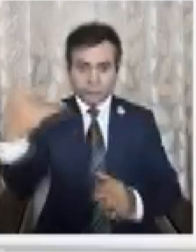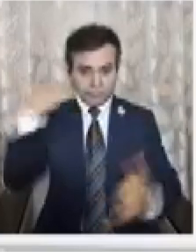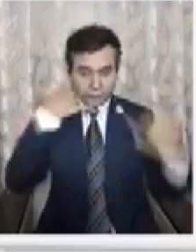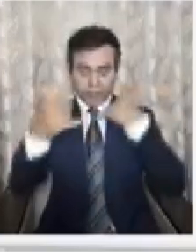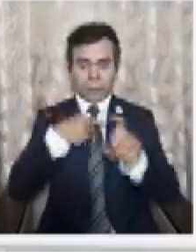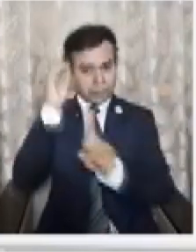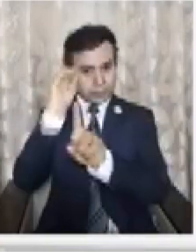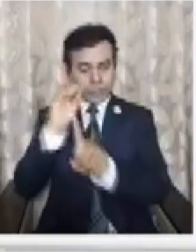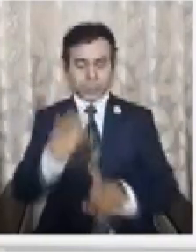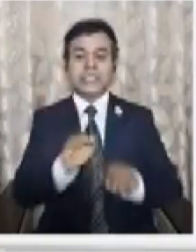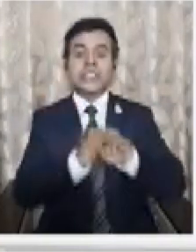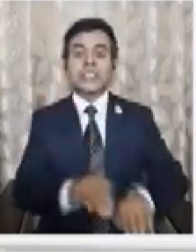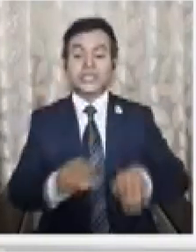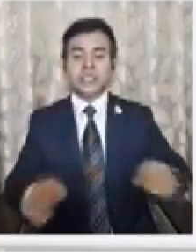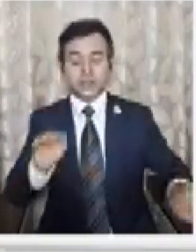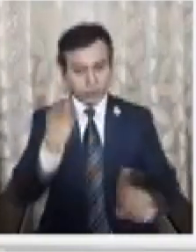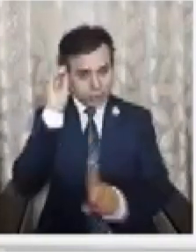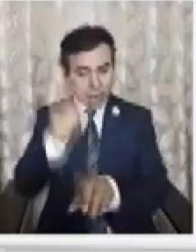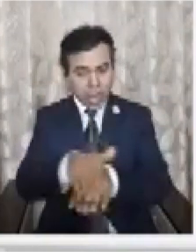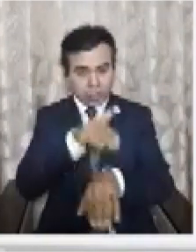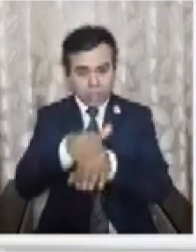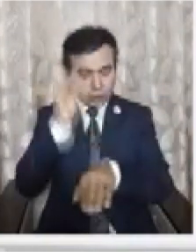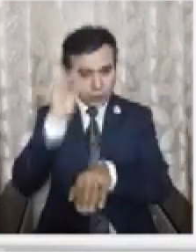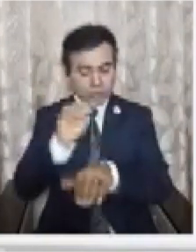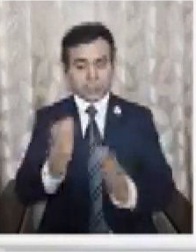এবং শিশুদেরকে, শিশুরা যেন